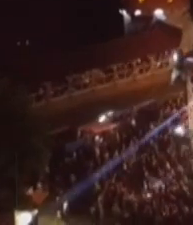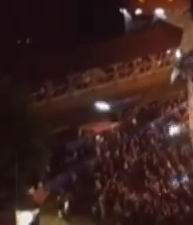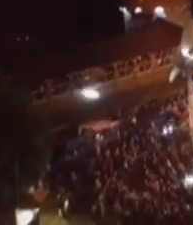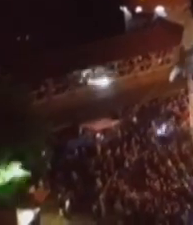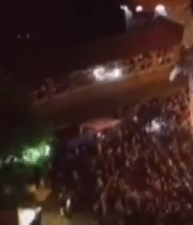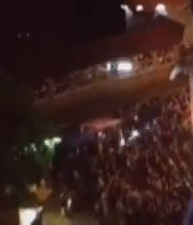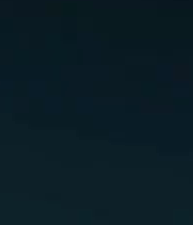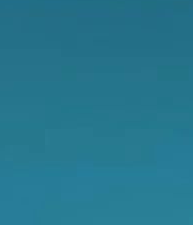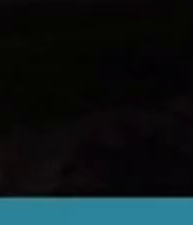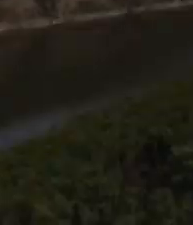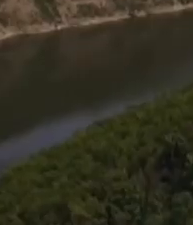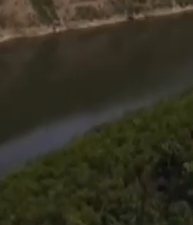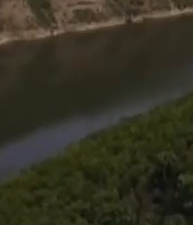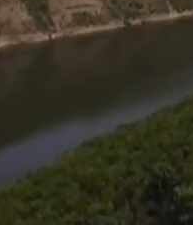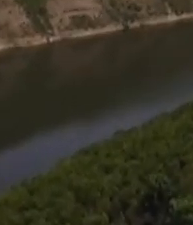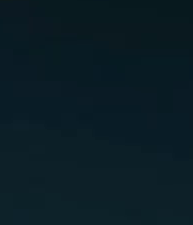Музика